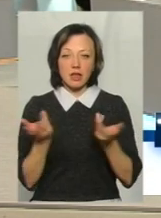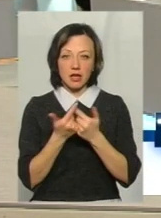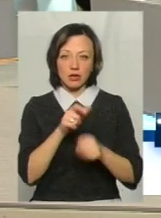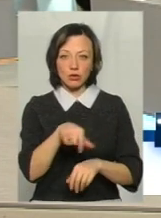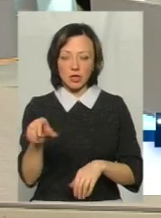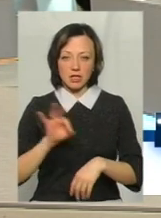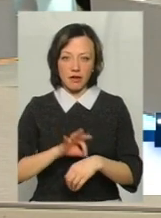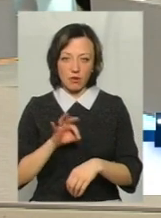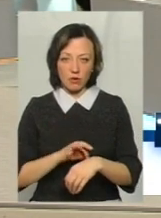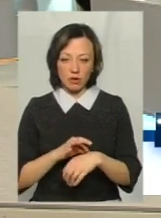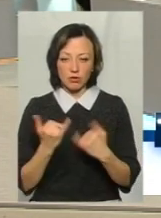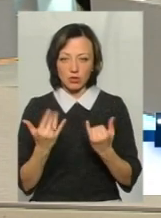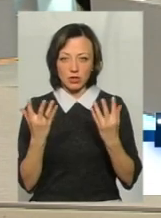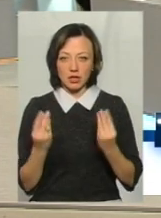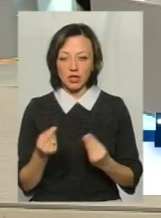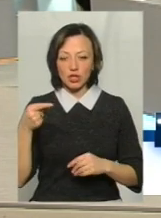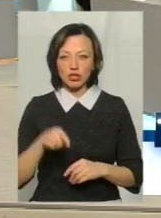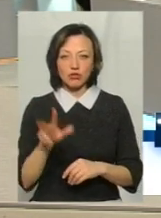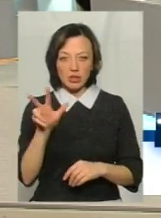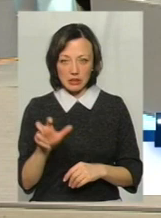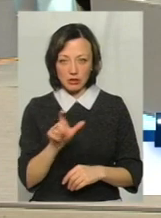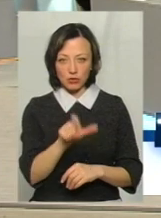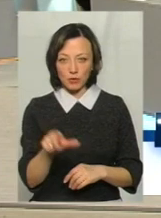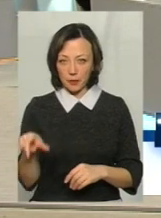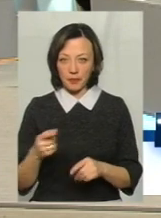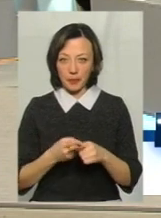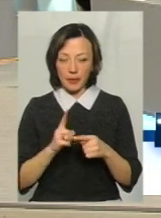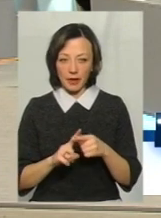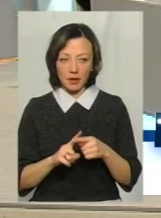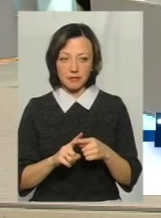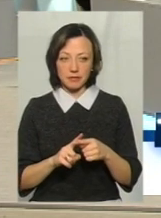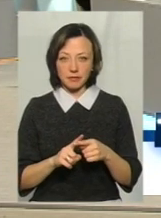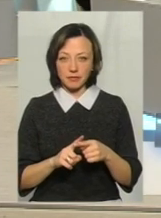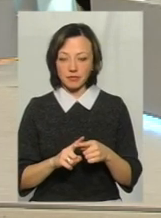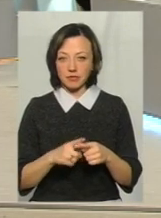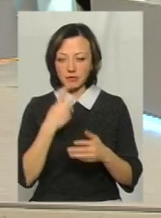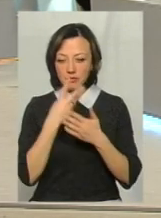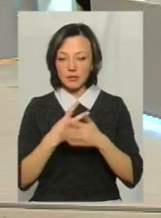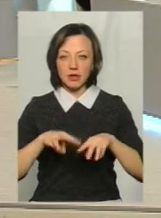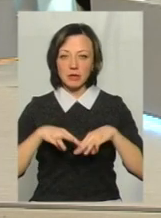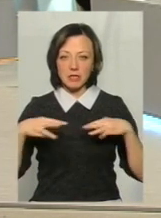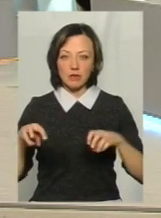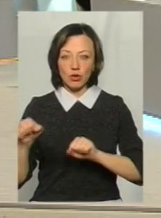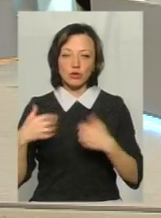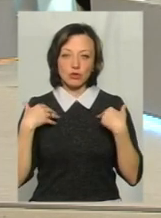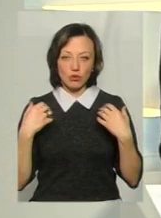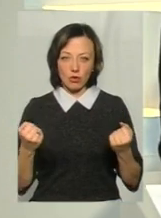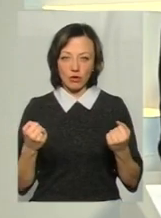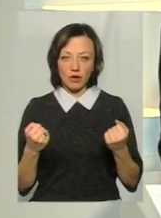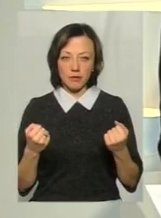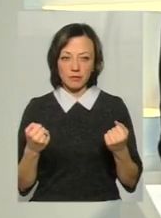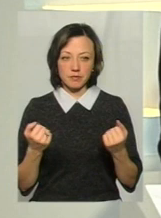захворіла, там на сьогоднішній момент майже 1300. Це от якраз перед ефіром дивився дані Міністерства охорони здоров'я і різних інших